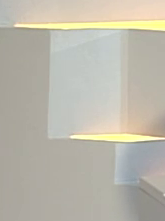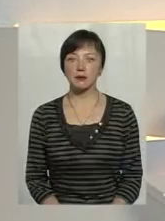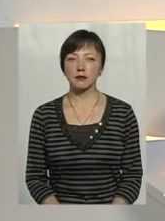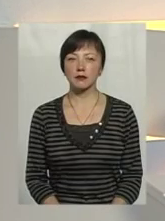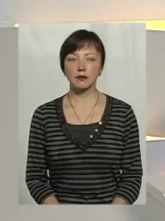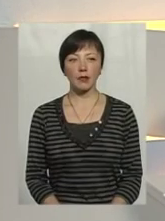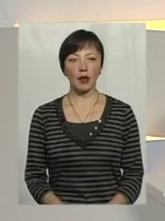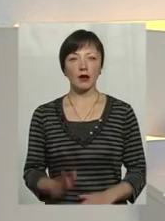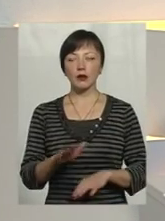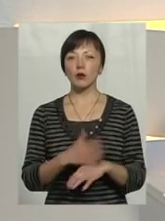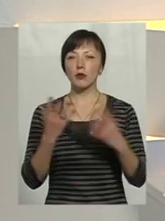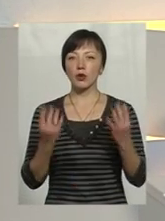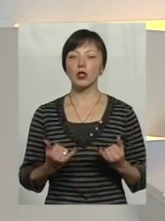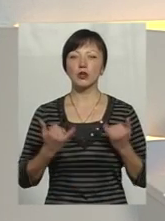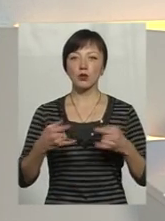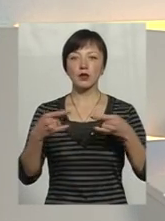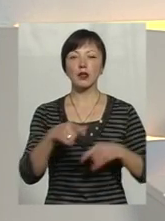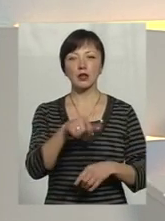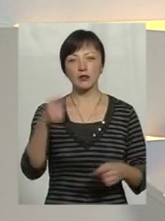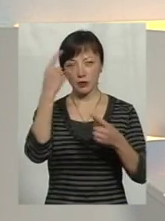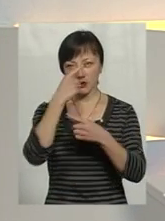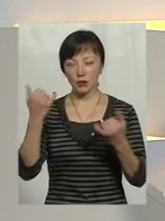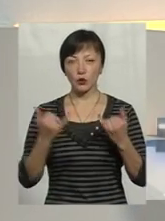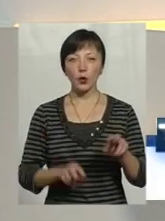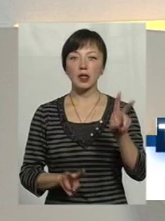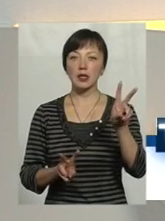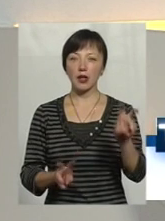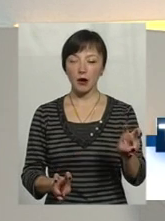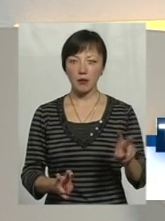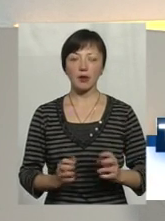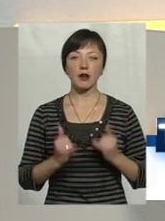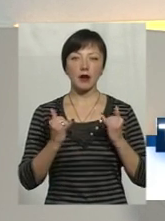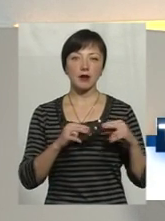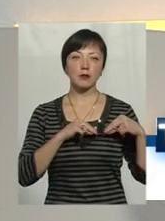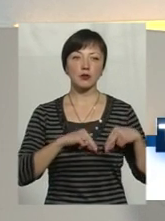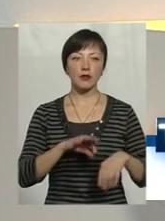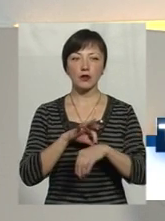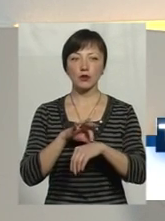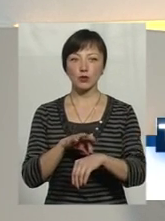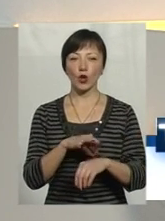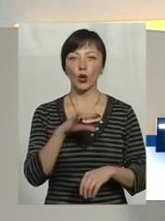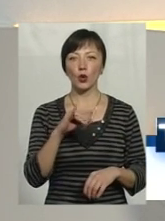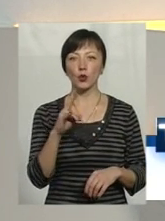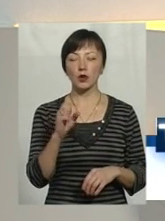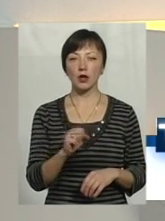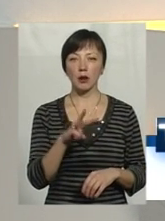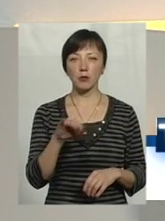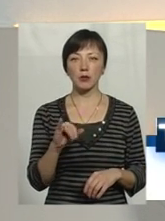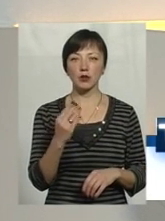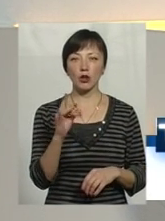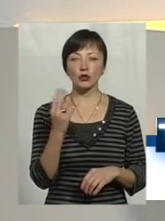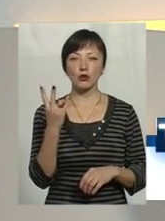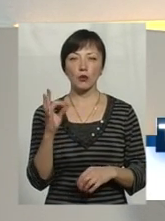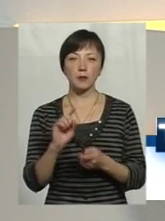Доброго дня, шановні телеглядачі. В ефірі для вас сьогодні тема. В студії працює ведуча Юна Мітрашка, сурдопереклад